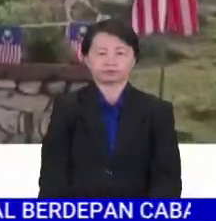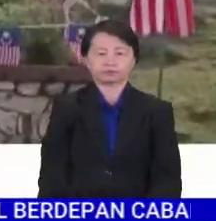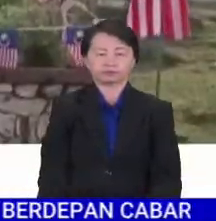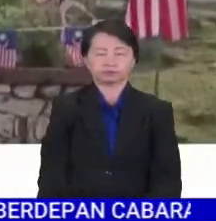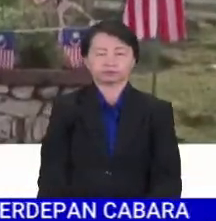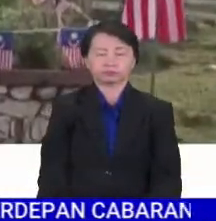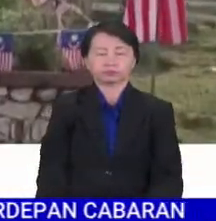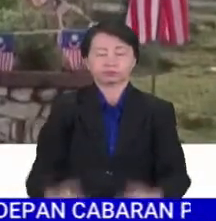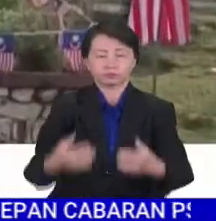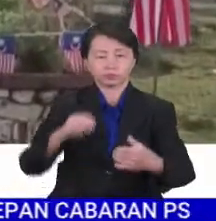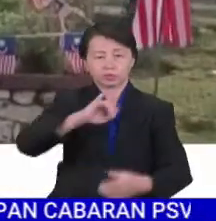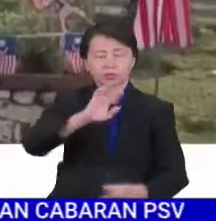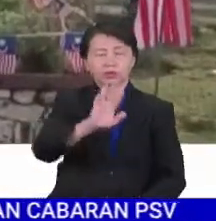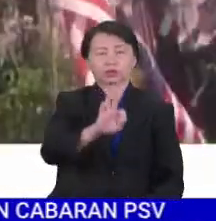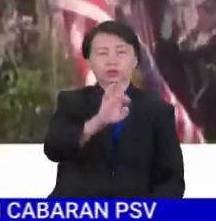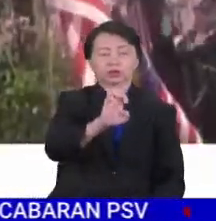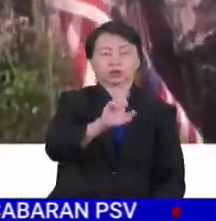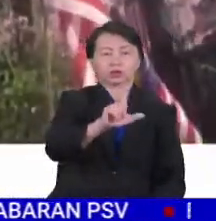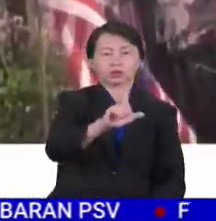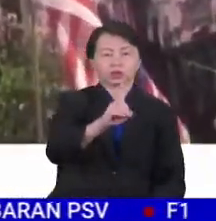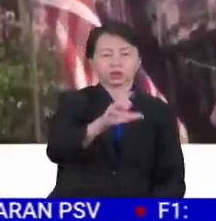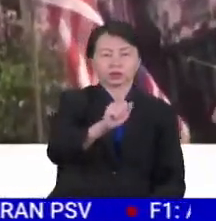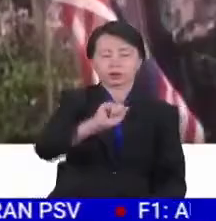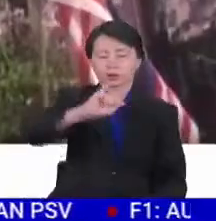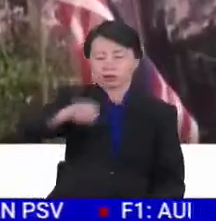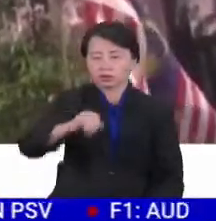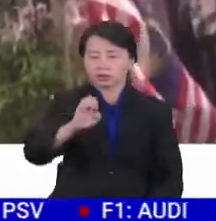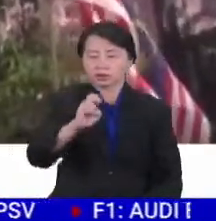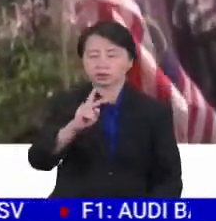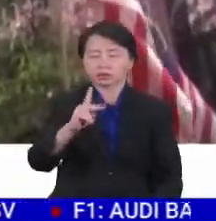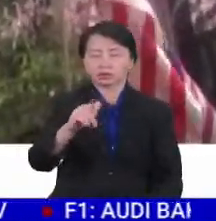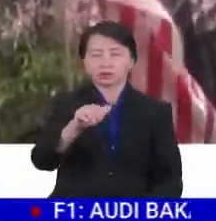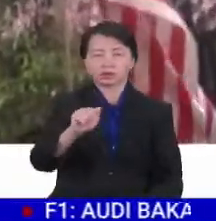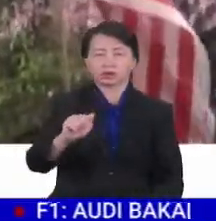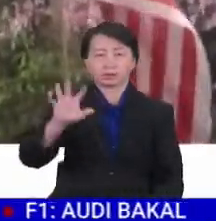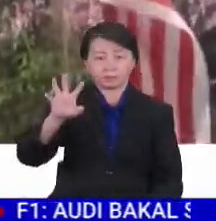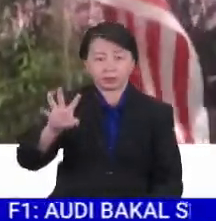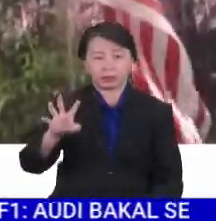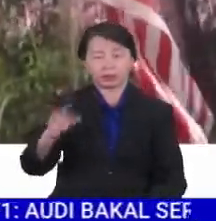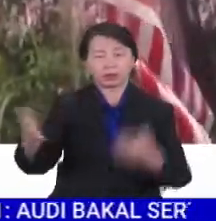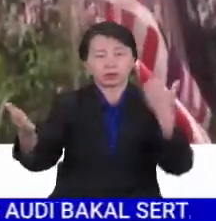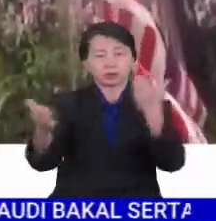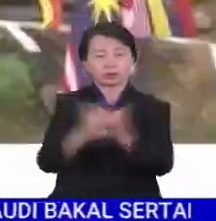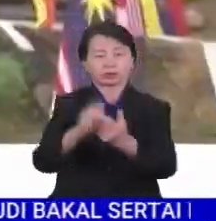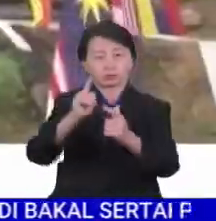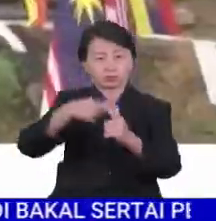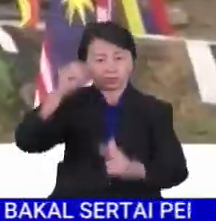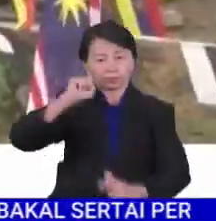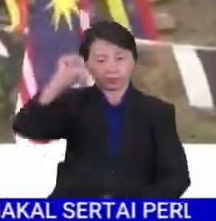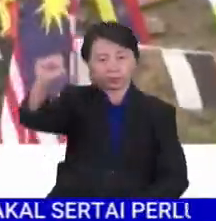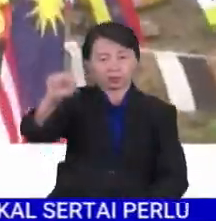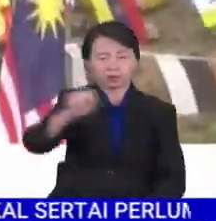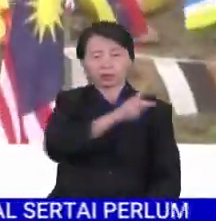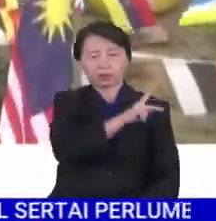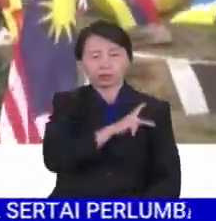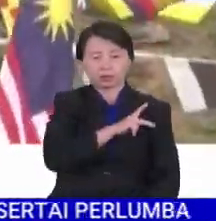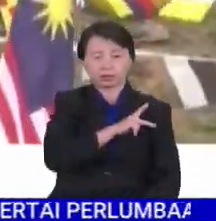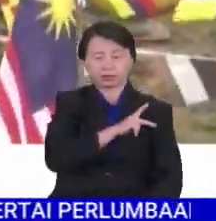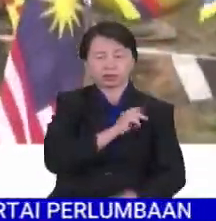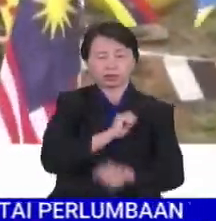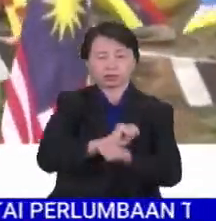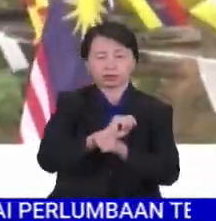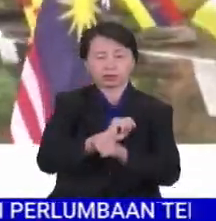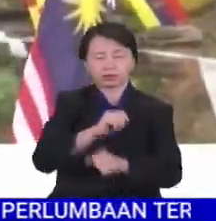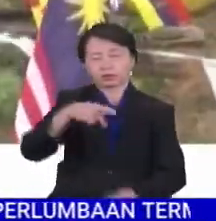Tidak ketinggalan Feda Jengka 24 menerusi tradisi mereka setiap kali tiba bulan kemerdekaan. Ketua Peneroka Feda